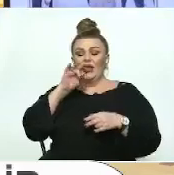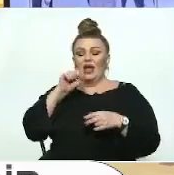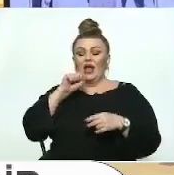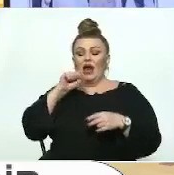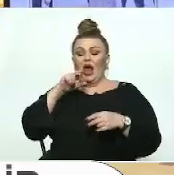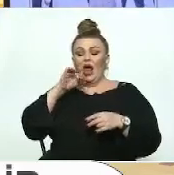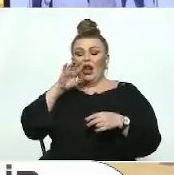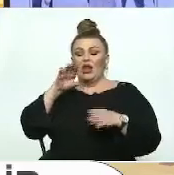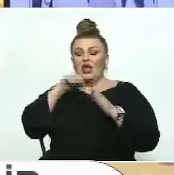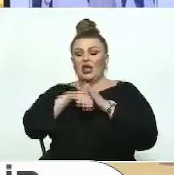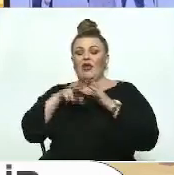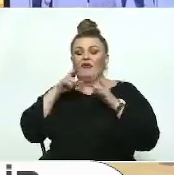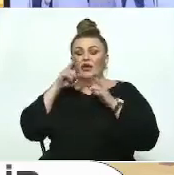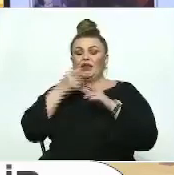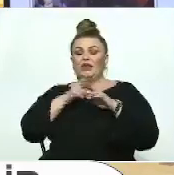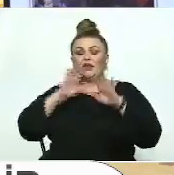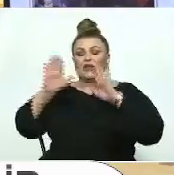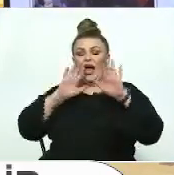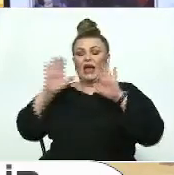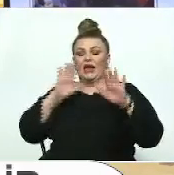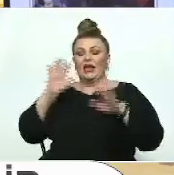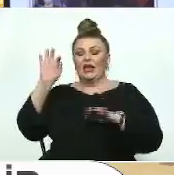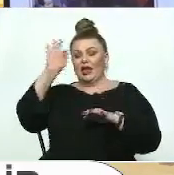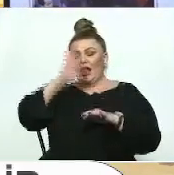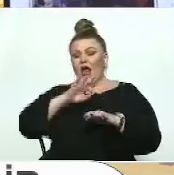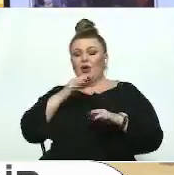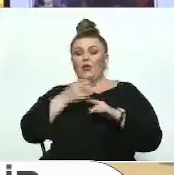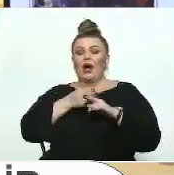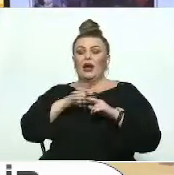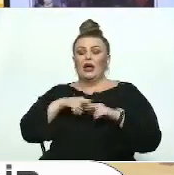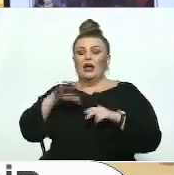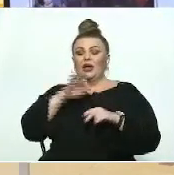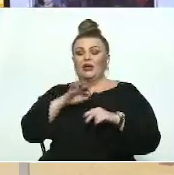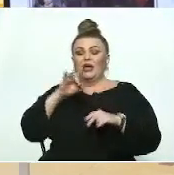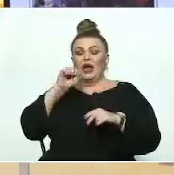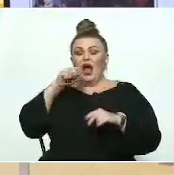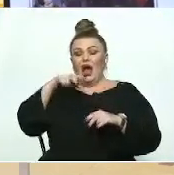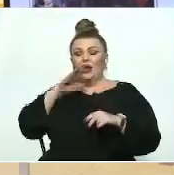keçirilən sərgilər barədə isə biz sizlərə Real